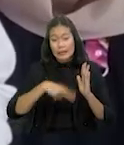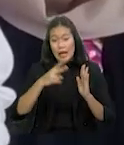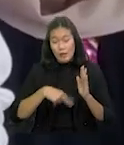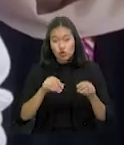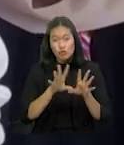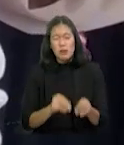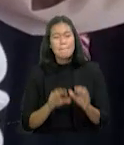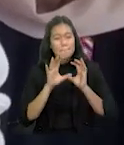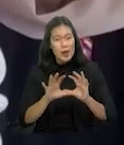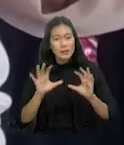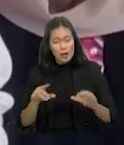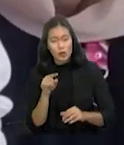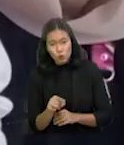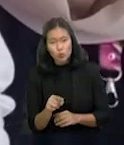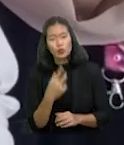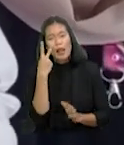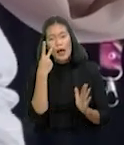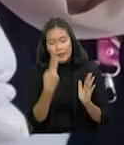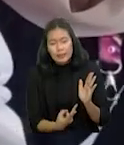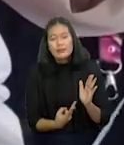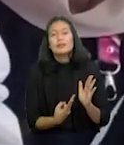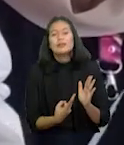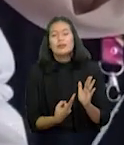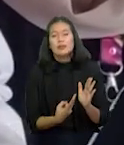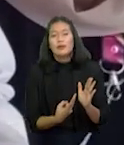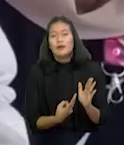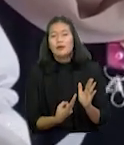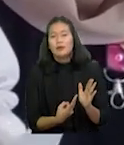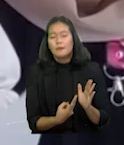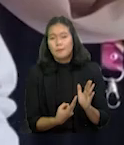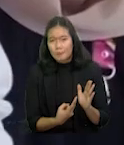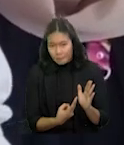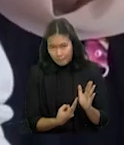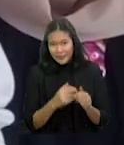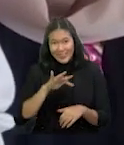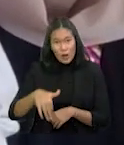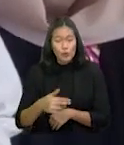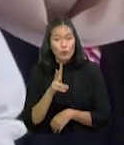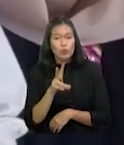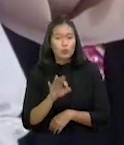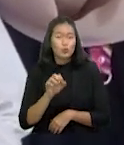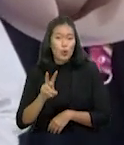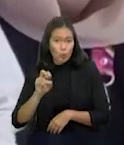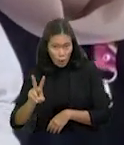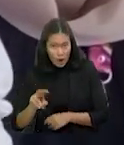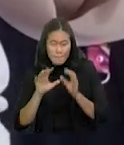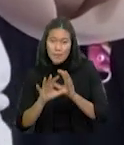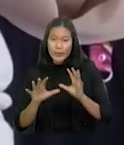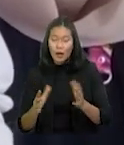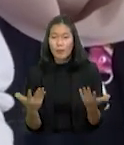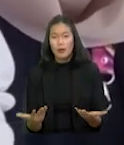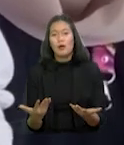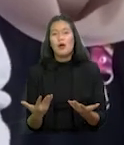itu kita lihat di tahun 2022 itu yang terbanyak